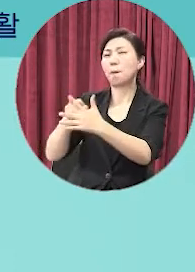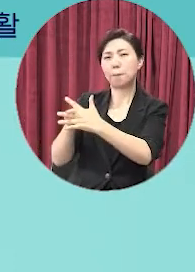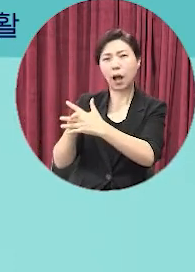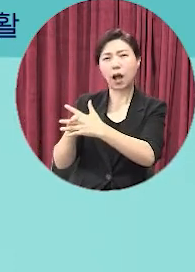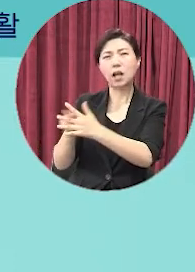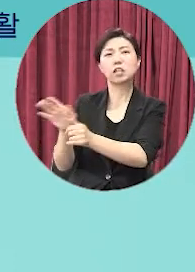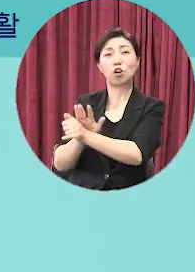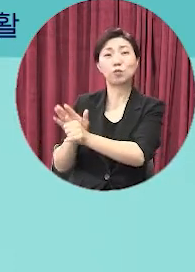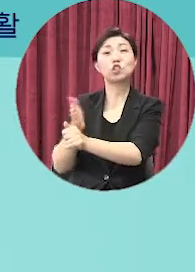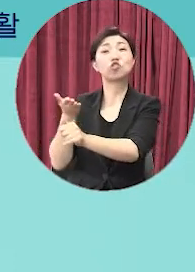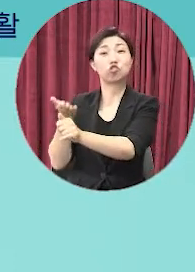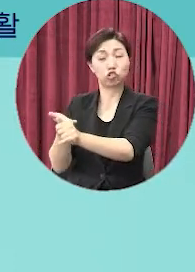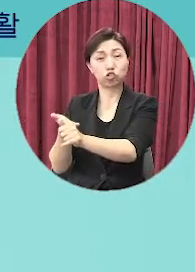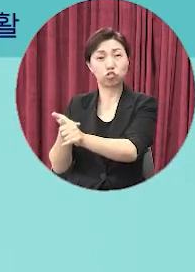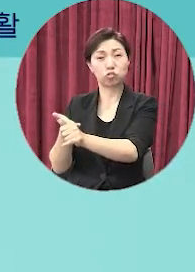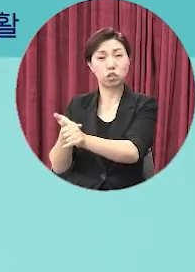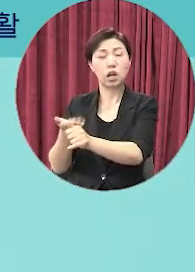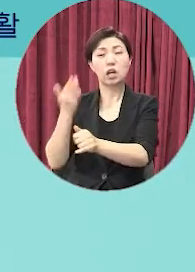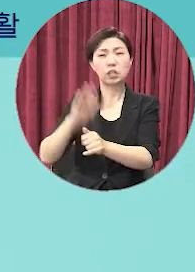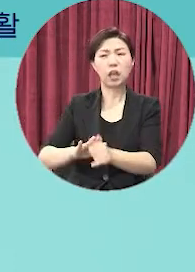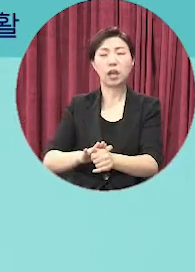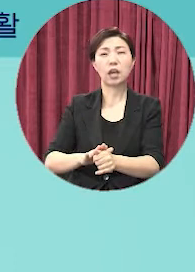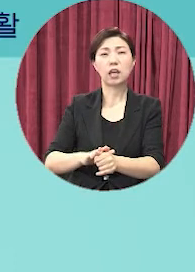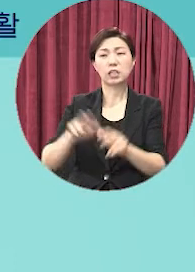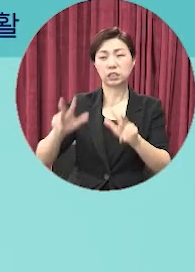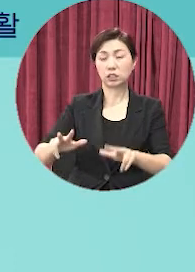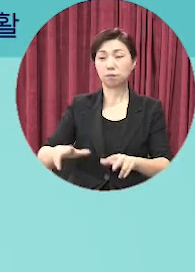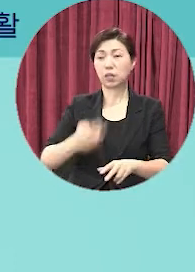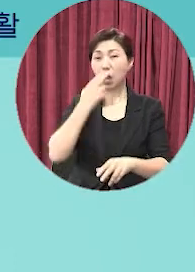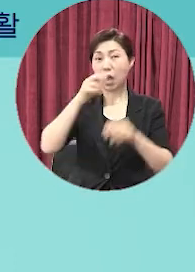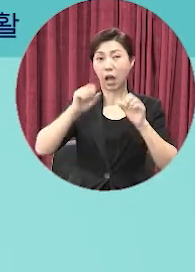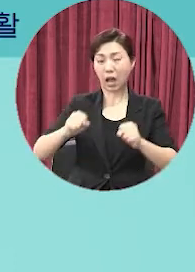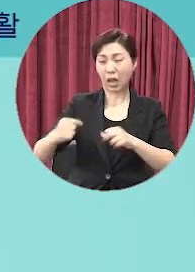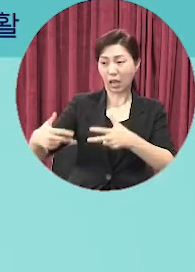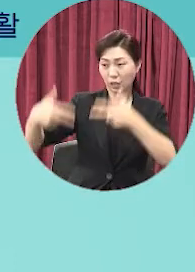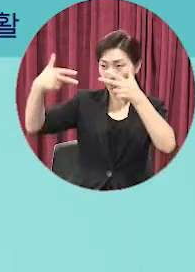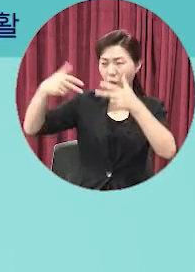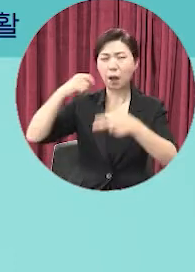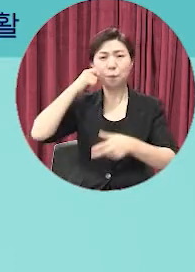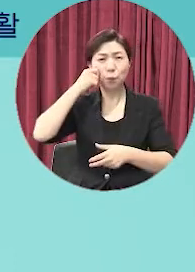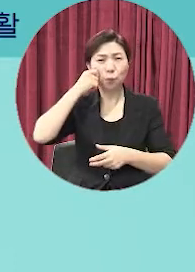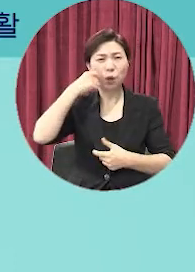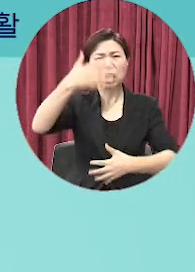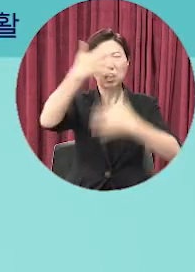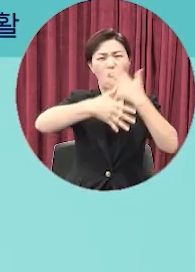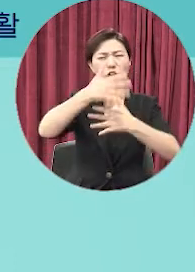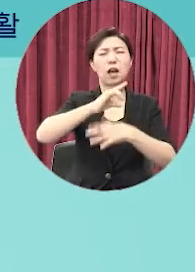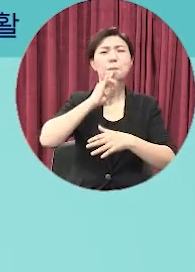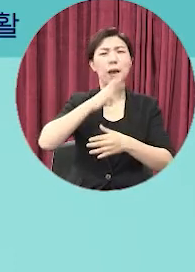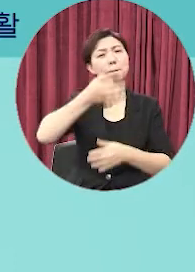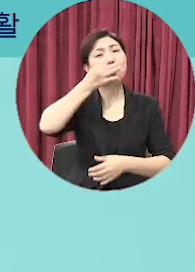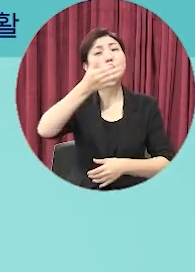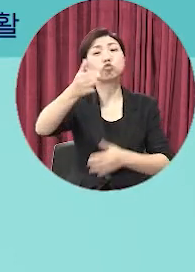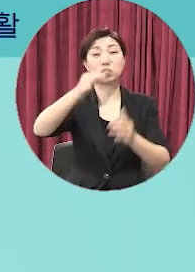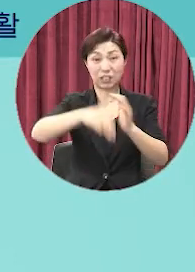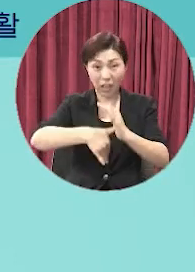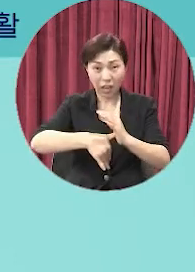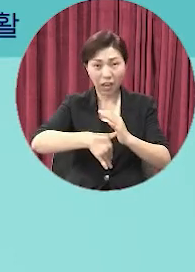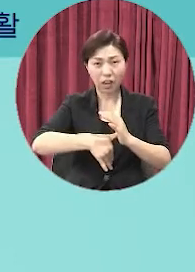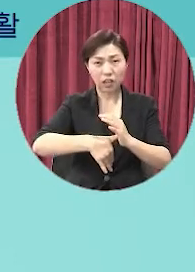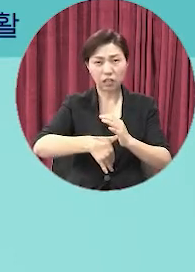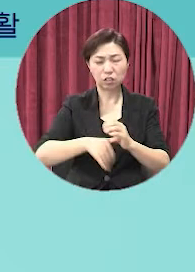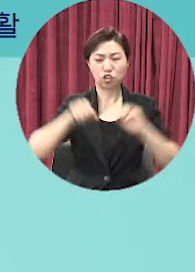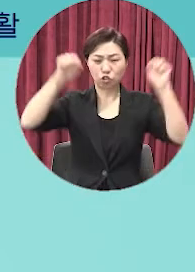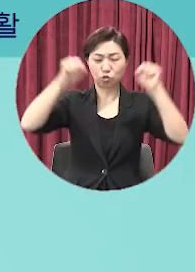소통을 하되 이제 실시간으로 하지 못할 때는 이제 이후에 다양한 채널이라든지 도구를 사용해서 또는 이제 운동 일지 같은